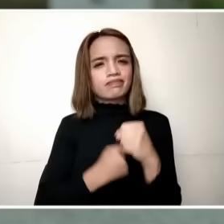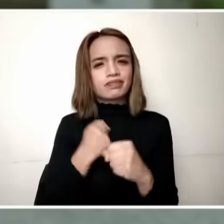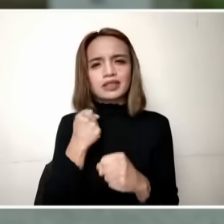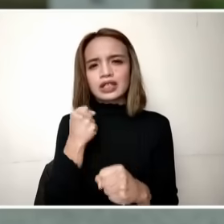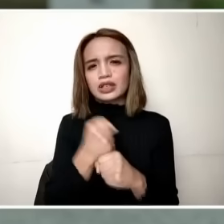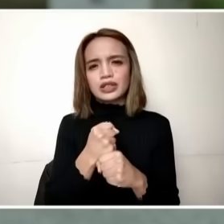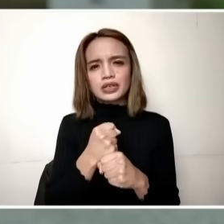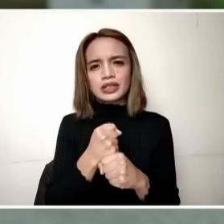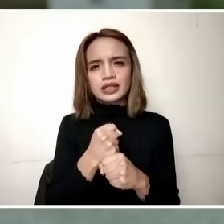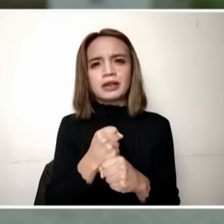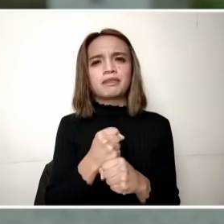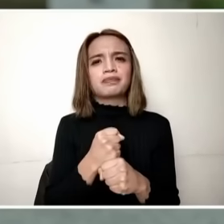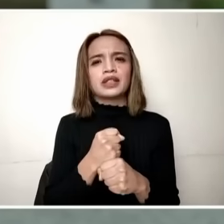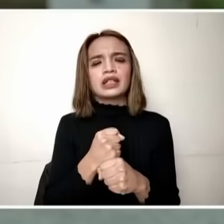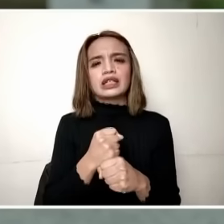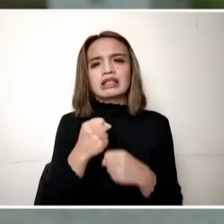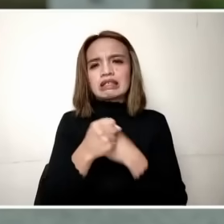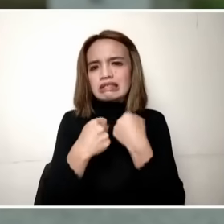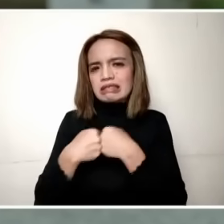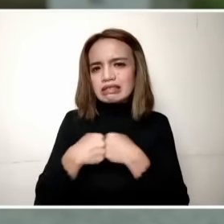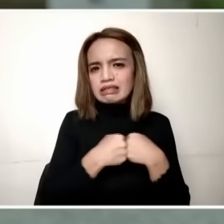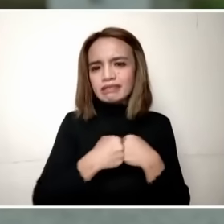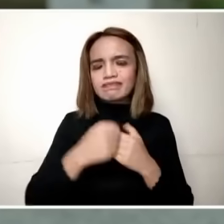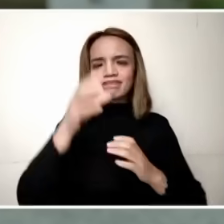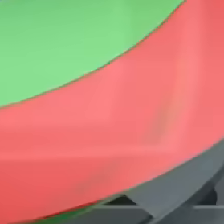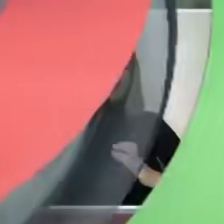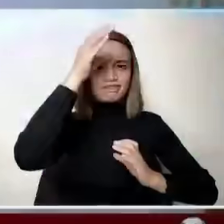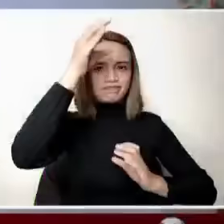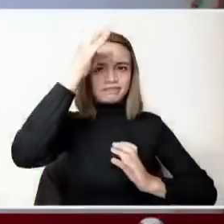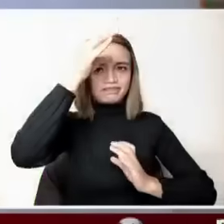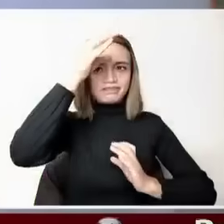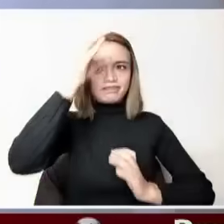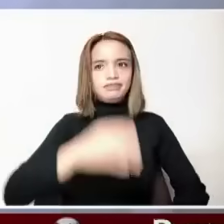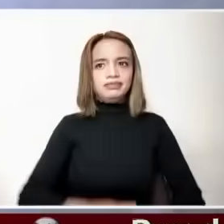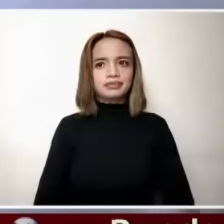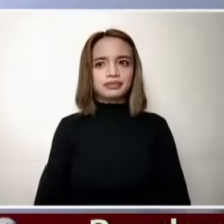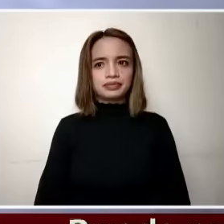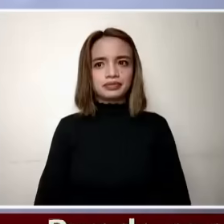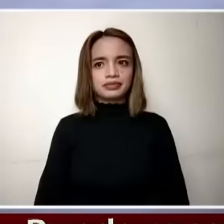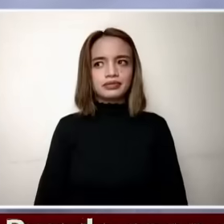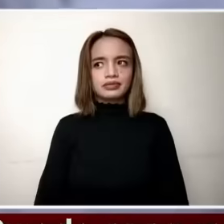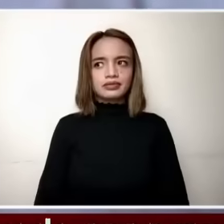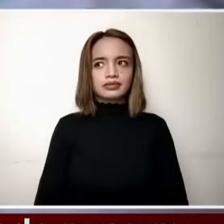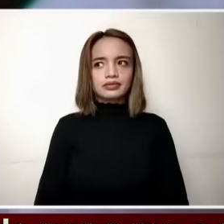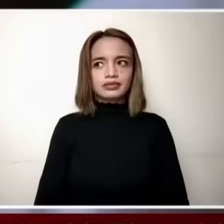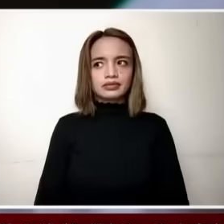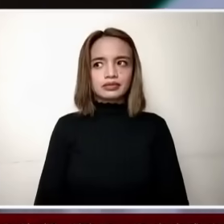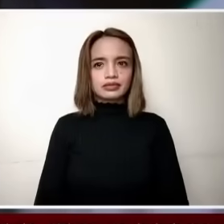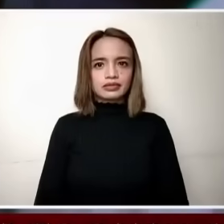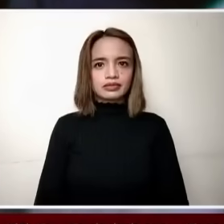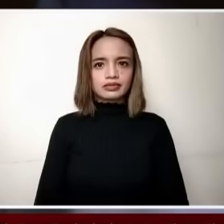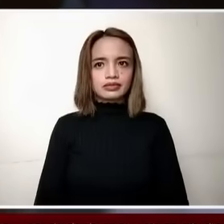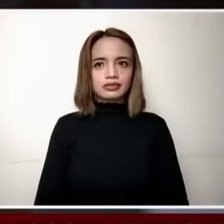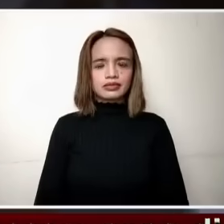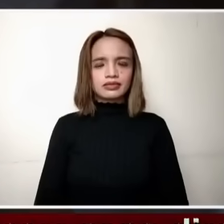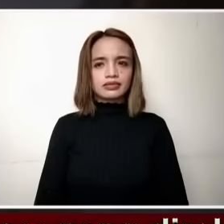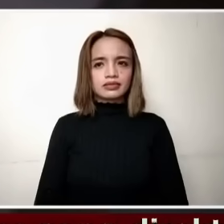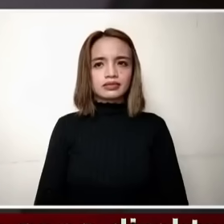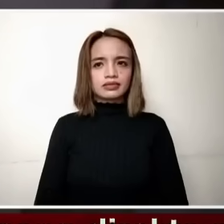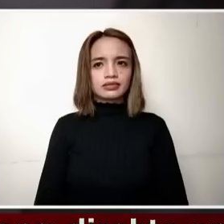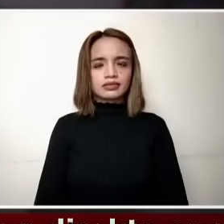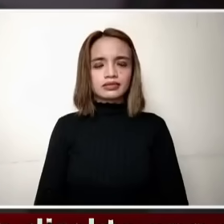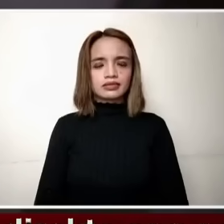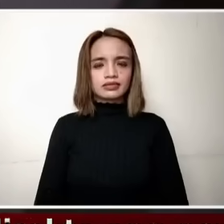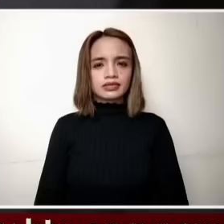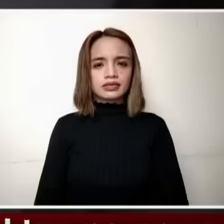cancer. Nagpapatrol, George Carino. Si Gacad, Edwin Tuyay. Ang